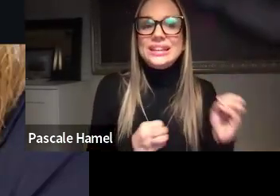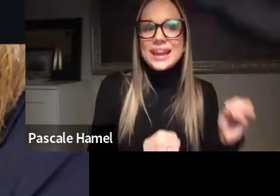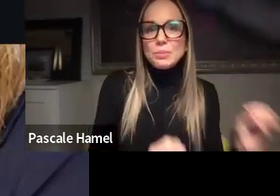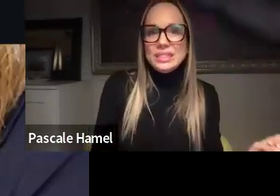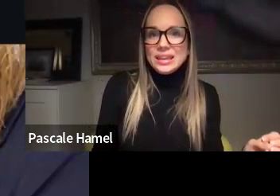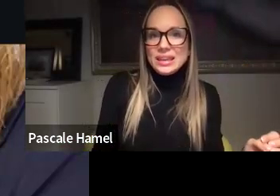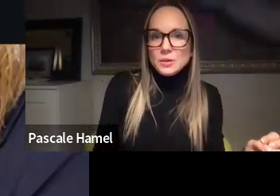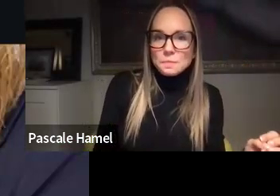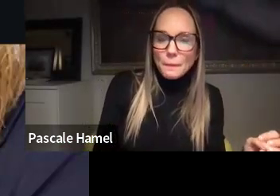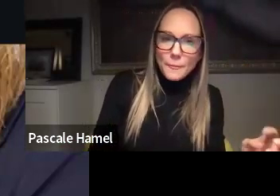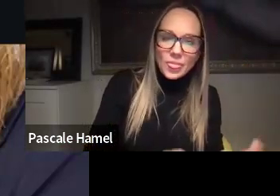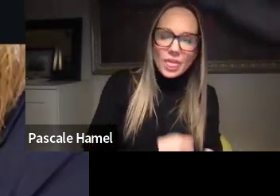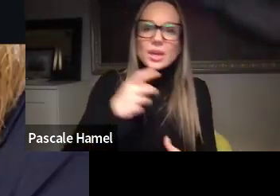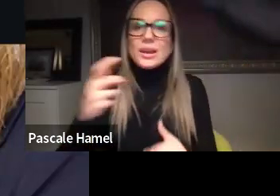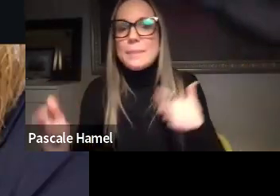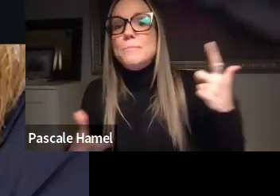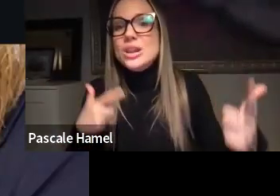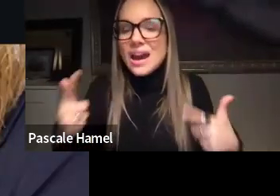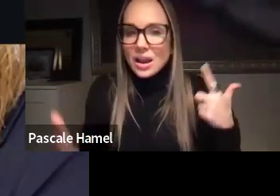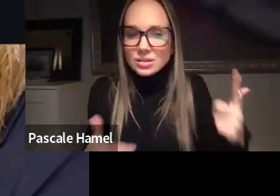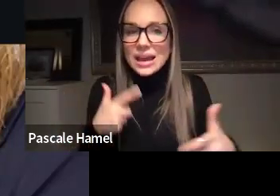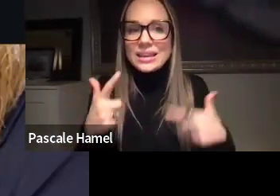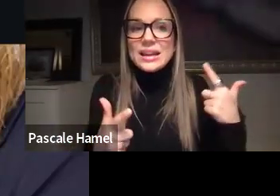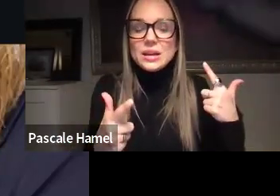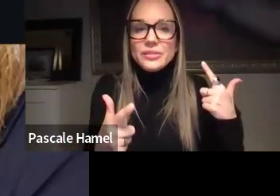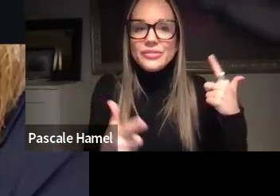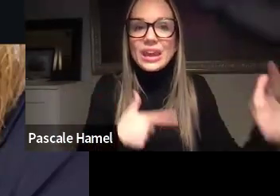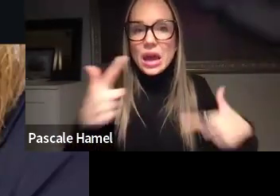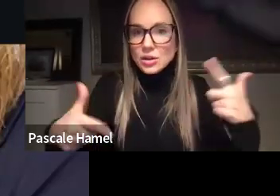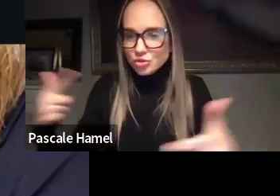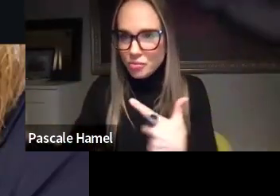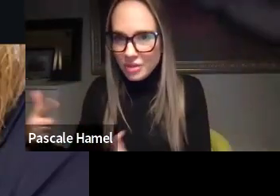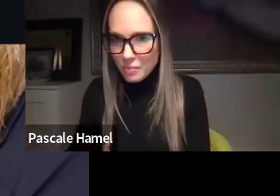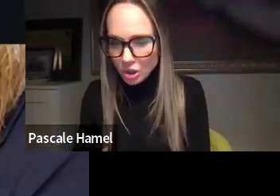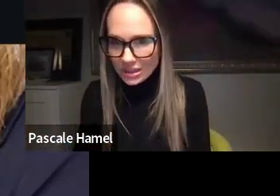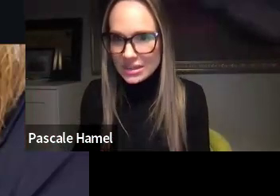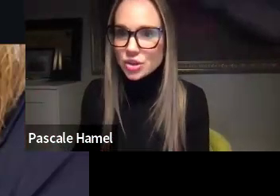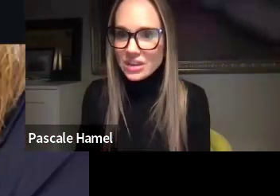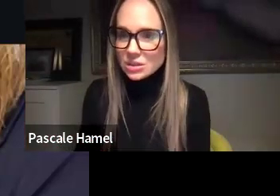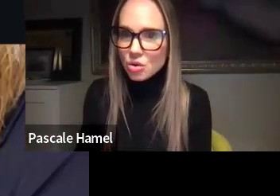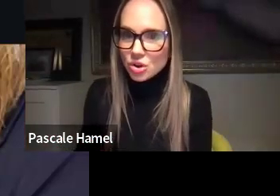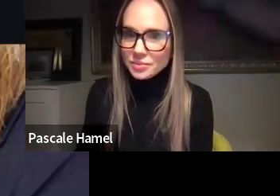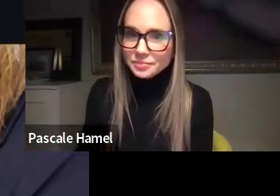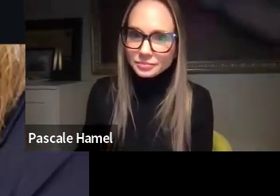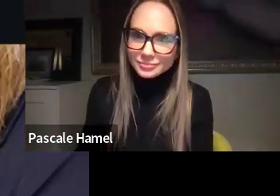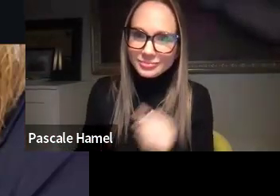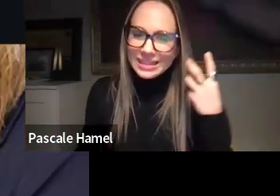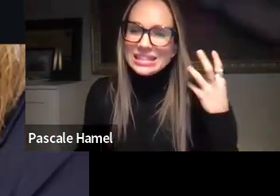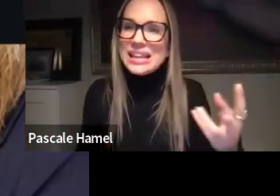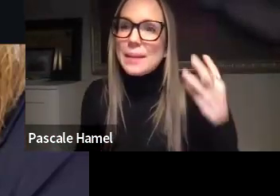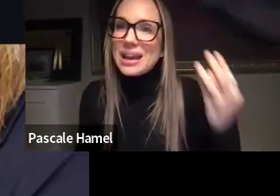Ce qui va déterminer la polyvalence, à quelle fréquence vous pouvez porter ce